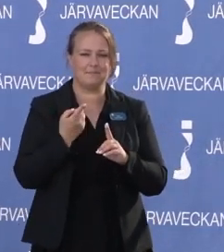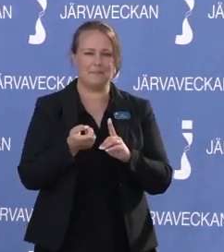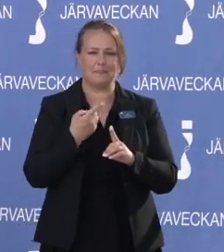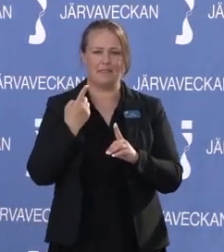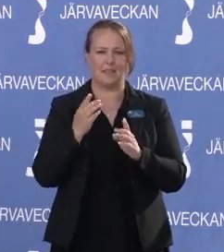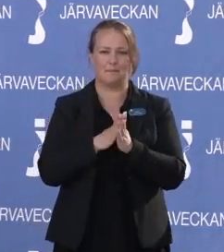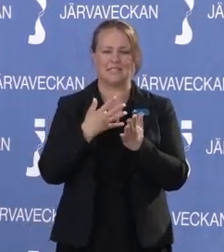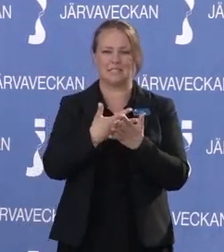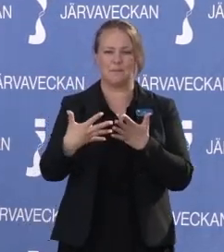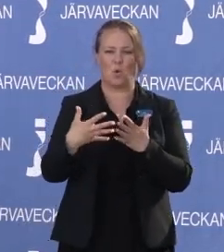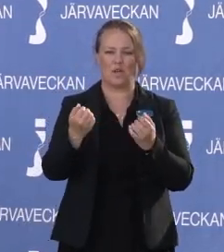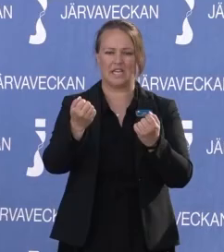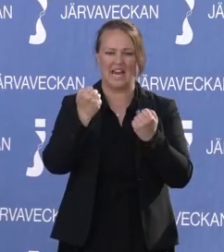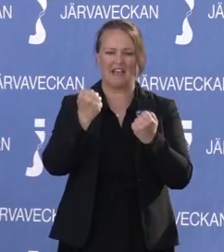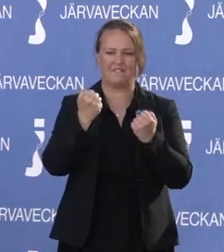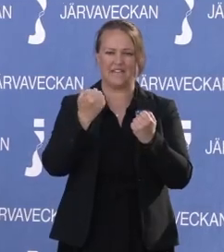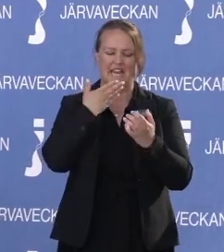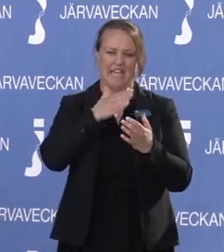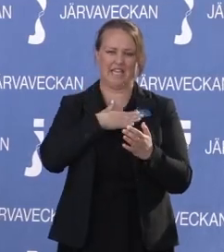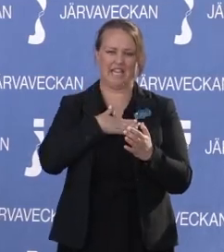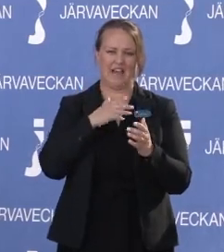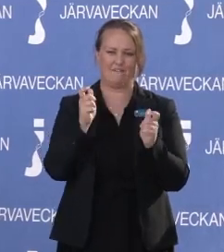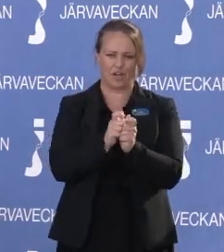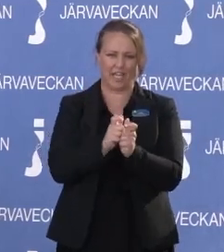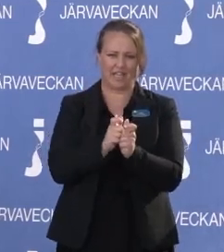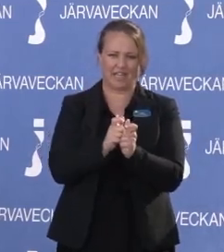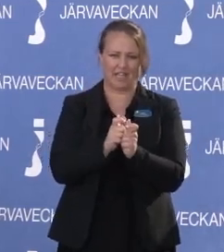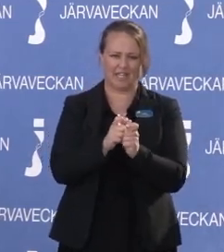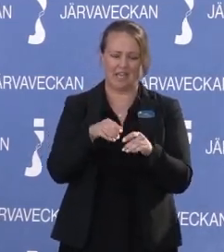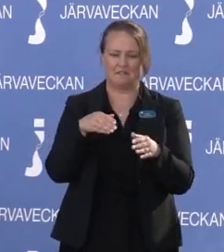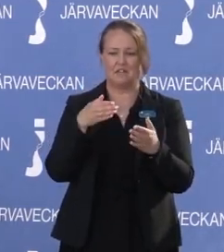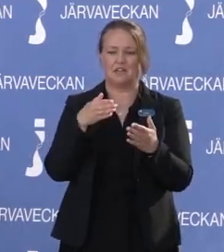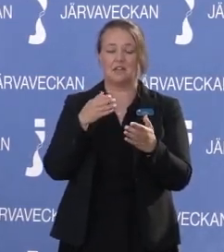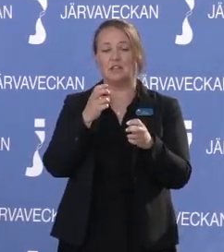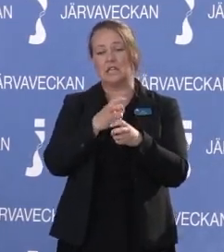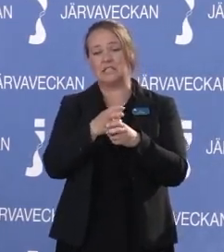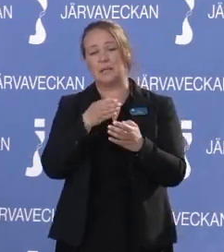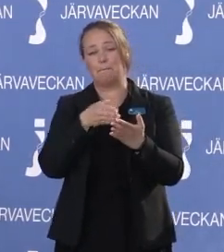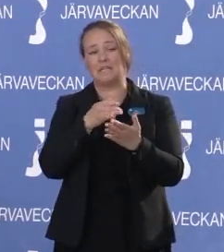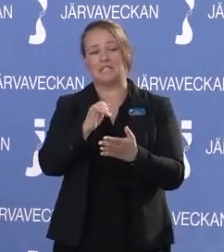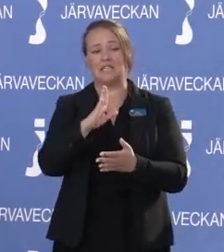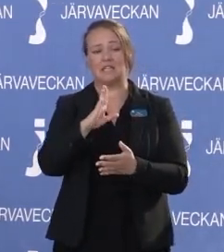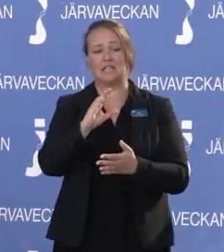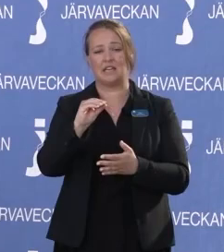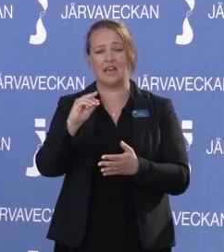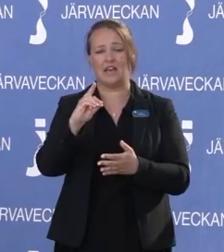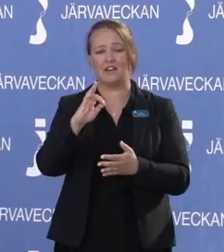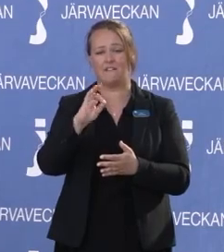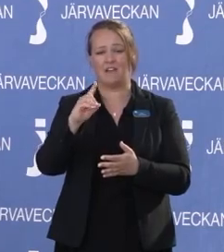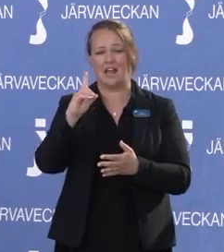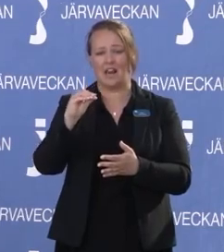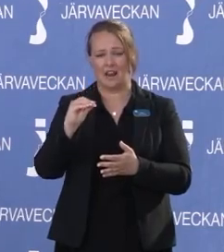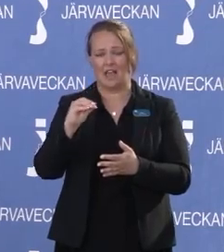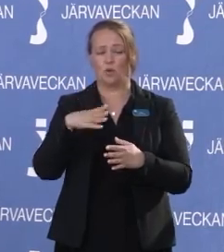heter Språkkraft. Och som vi testar mitt i Järfälla, där man får liksom... Man får skriva in vilken